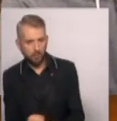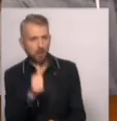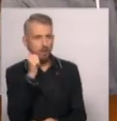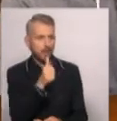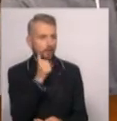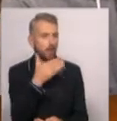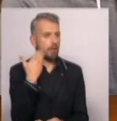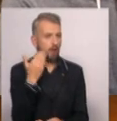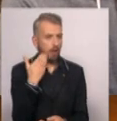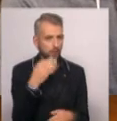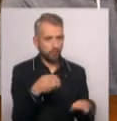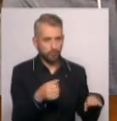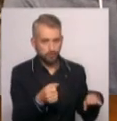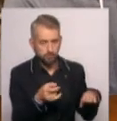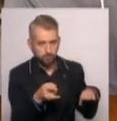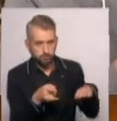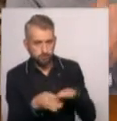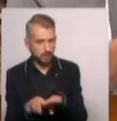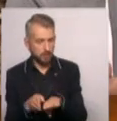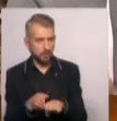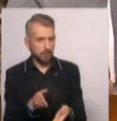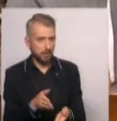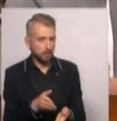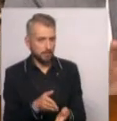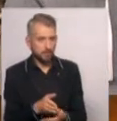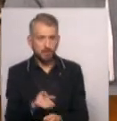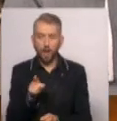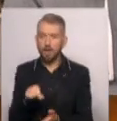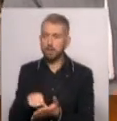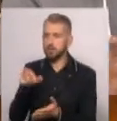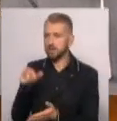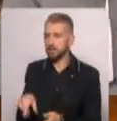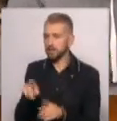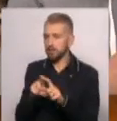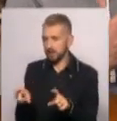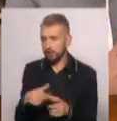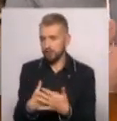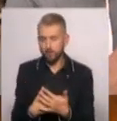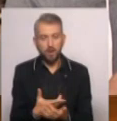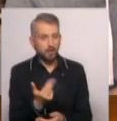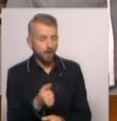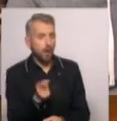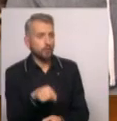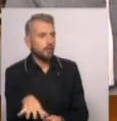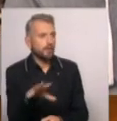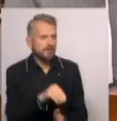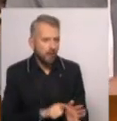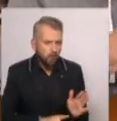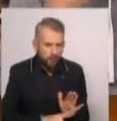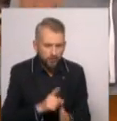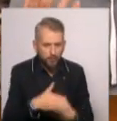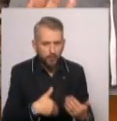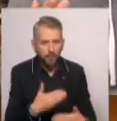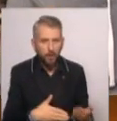легенько збили, як мене на вулиці. Ти представник якогось департаменту. Да, ти тоді все це почне рухатись. А поки